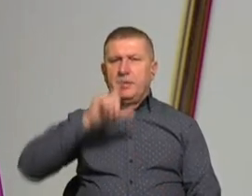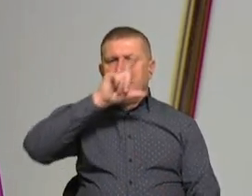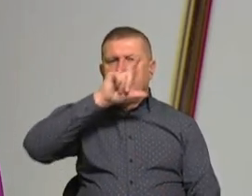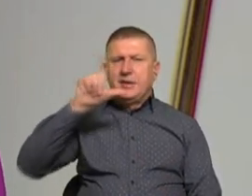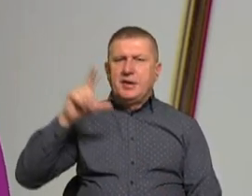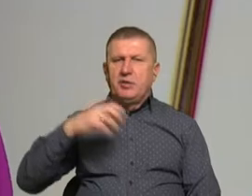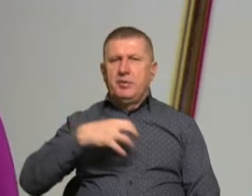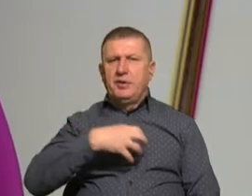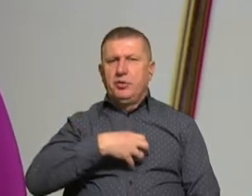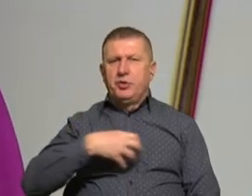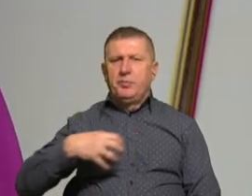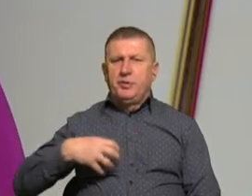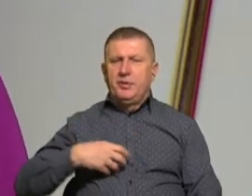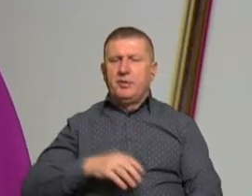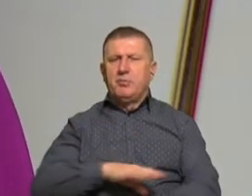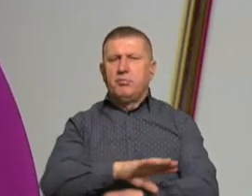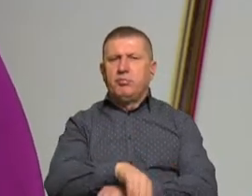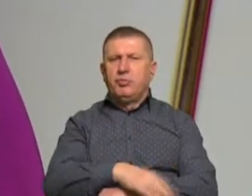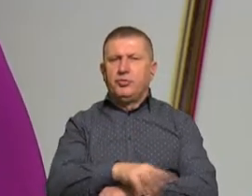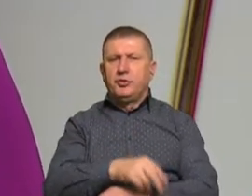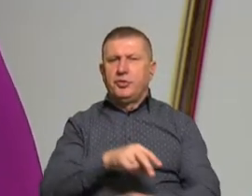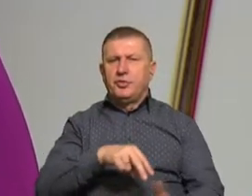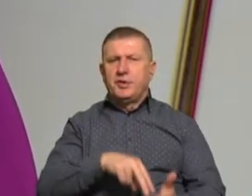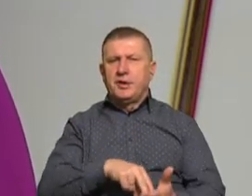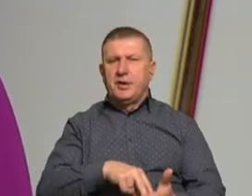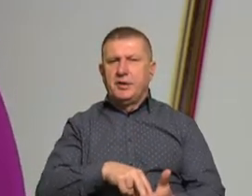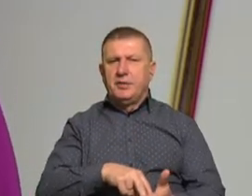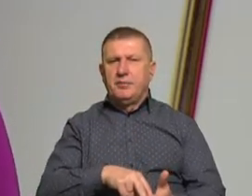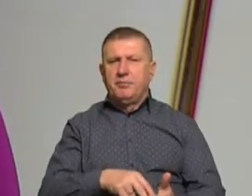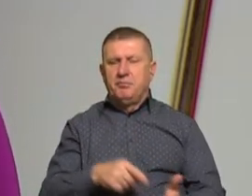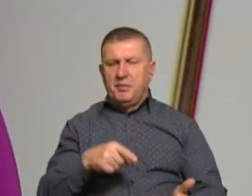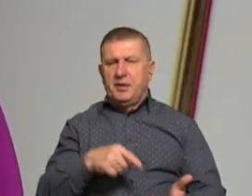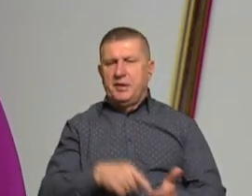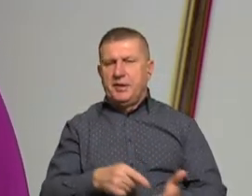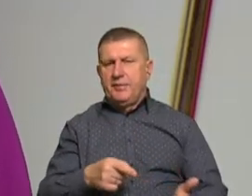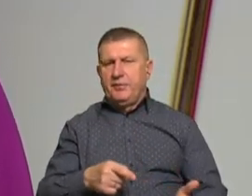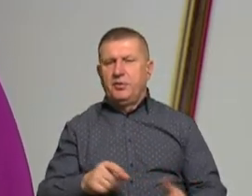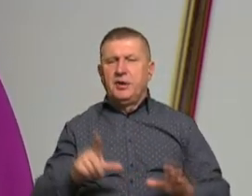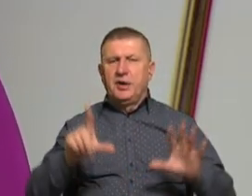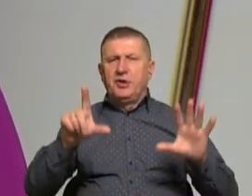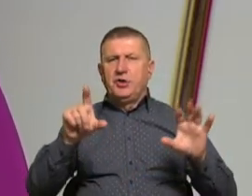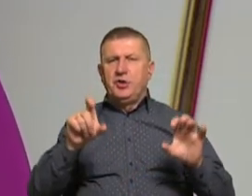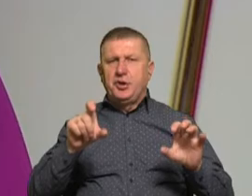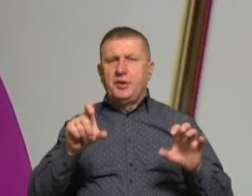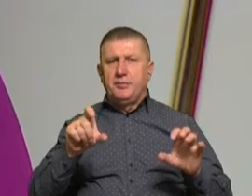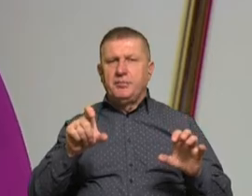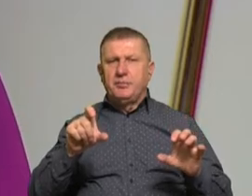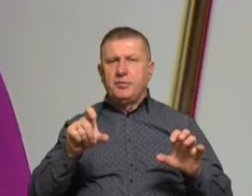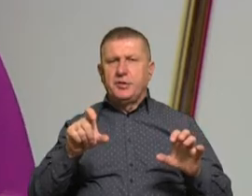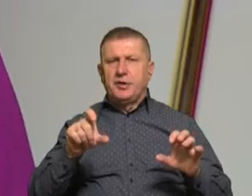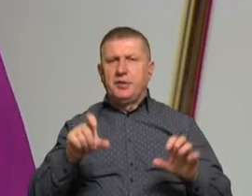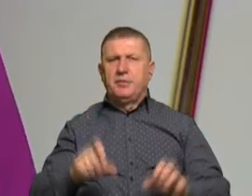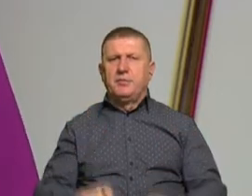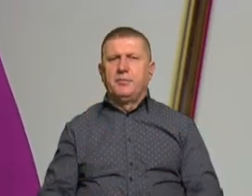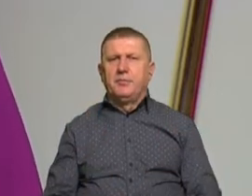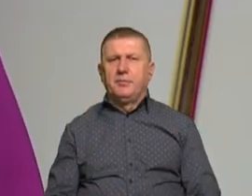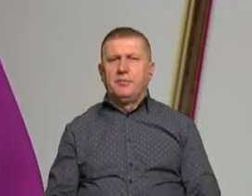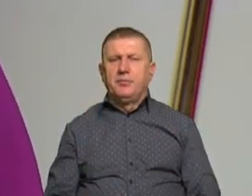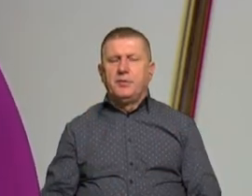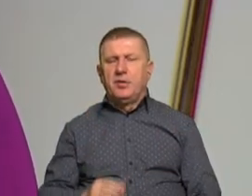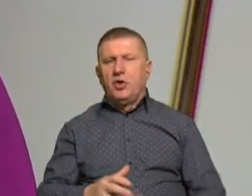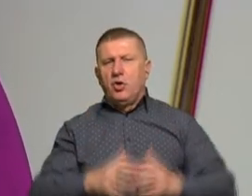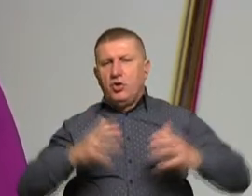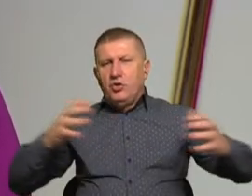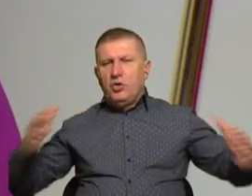gospodarowania pustostanami i okazuje się, że nazwa zupełnie trafiona. Ponad 700 też obstawialiśmy, że dużo mniej. Ogromny,